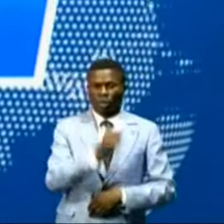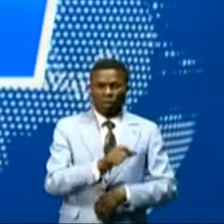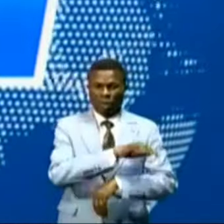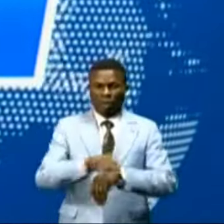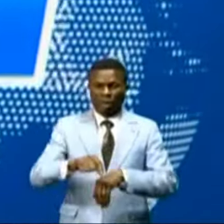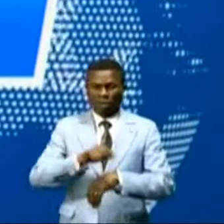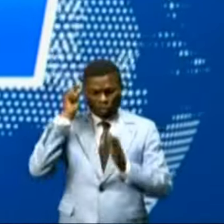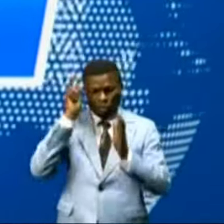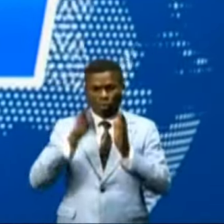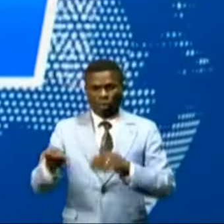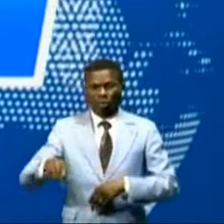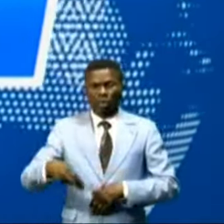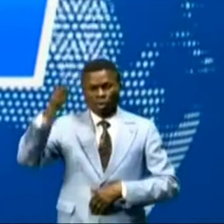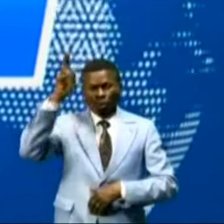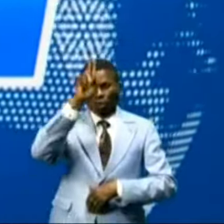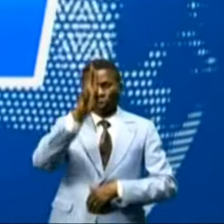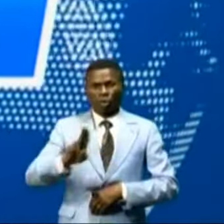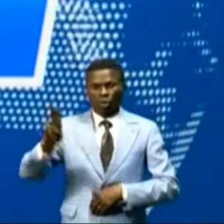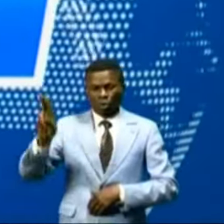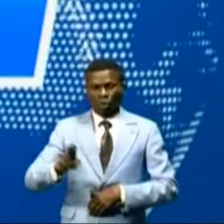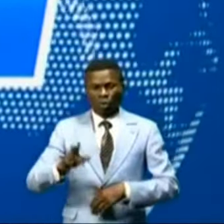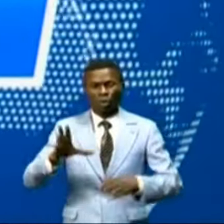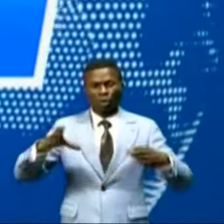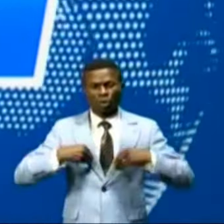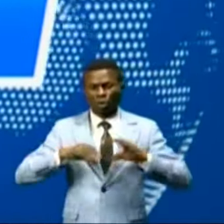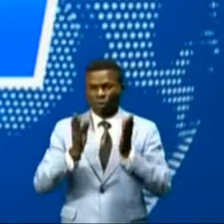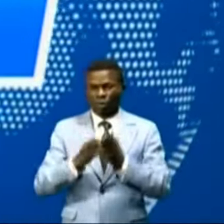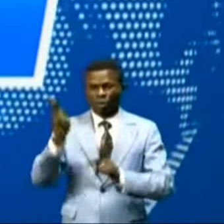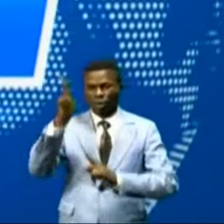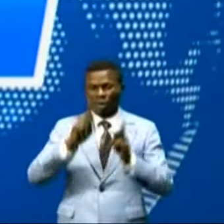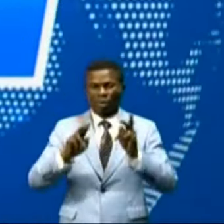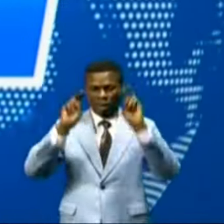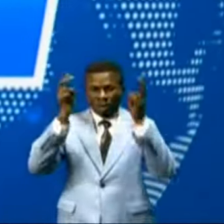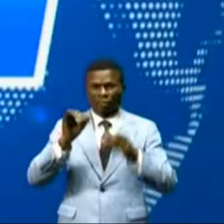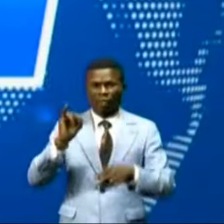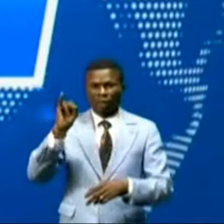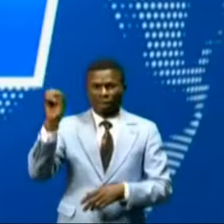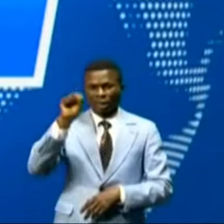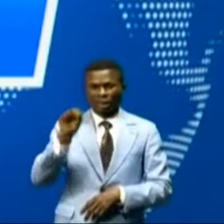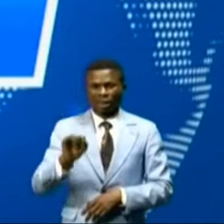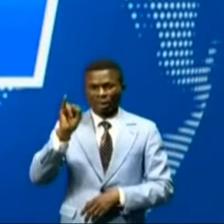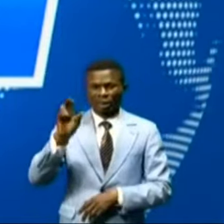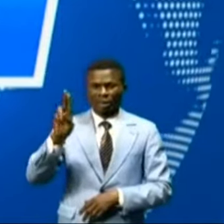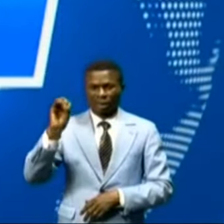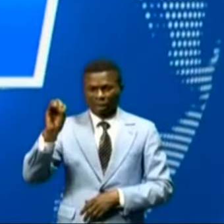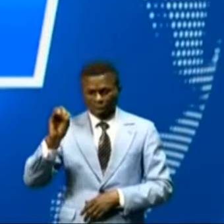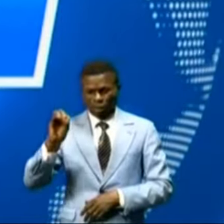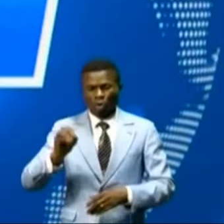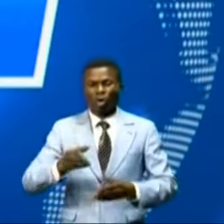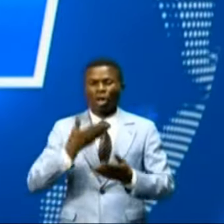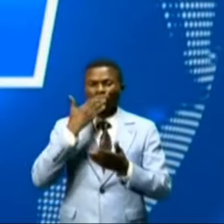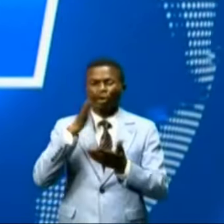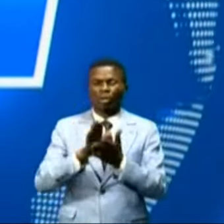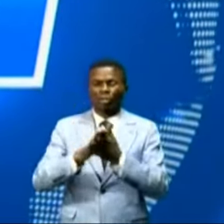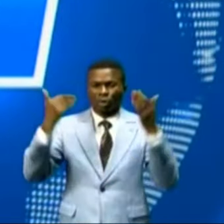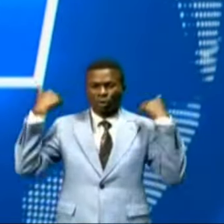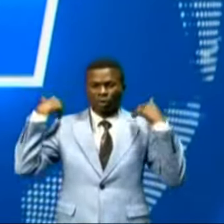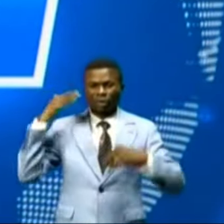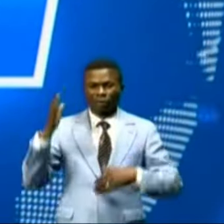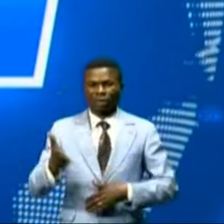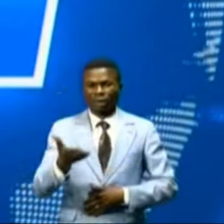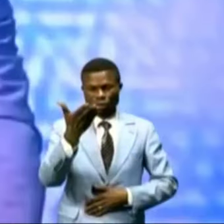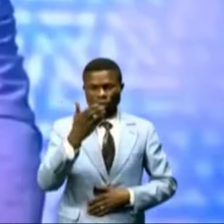de la province du Haut-Touélé a été saluée par la population de la ville d'Issiro, une marque de remerciement au chef de l'État.